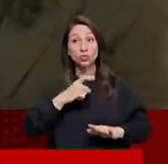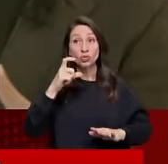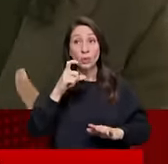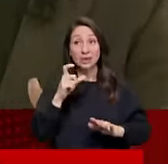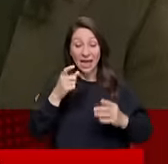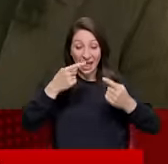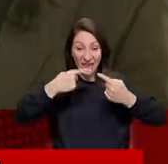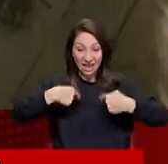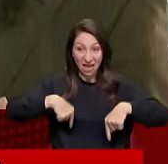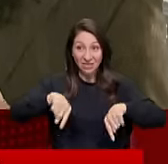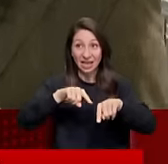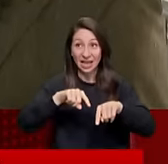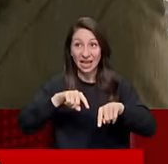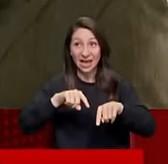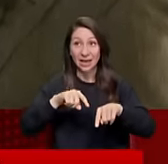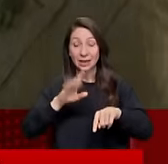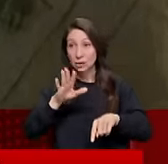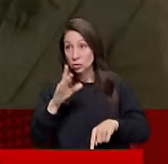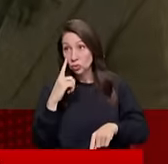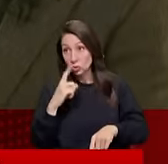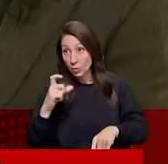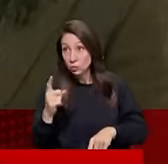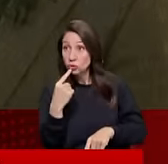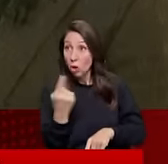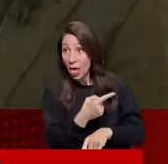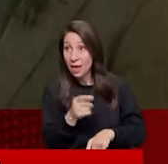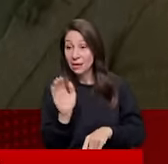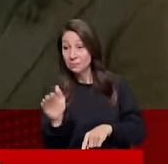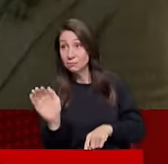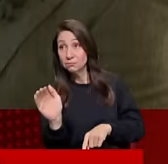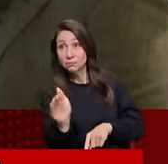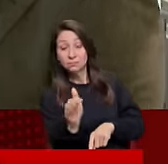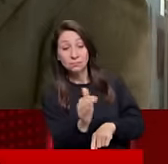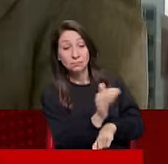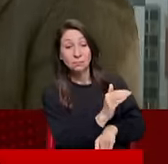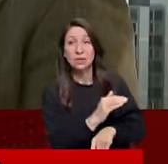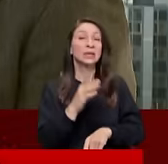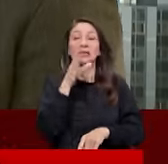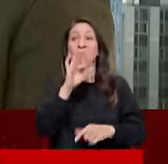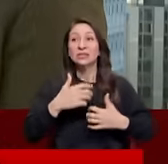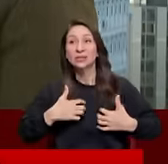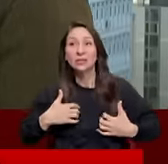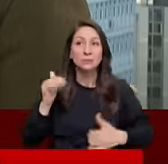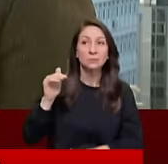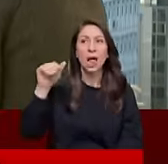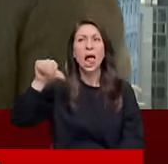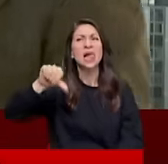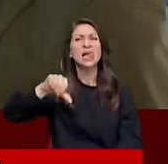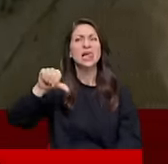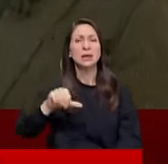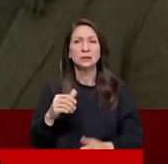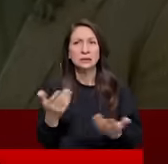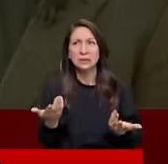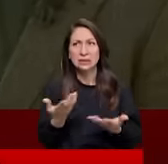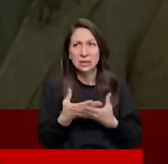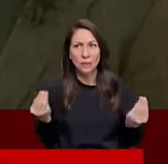Cumhurbaşkanı'nın etrafındakilere ya Cumhurbaşkanımıza bunu söyleyin diyorlar. Kimse cesaret edip söyleyemiyor. Nasıl yani?